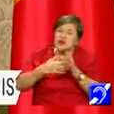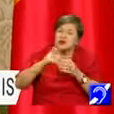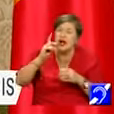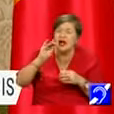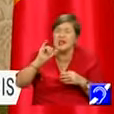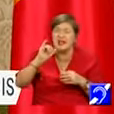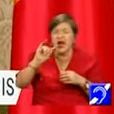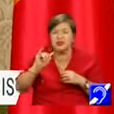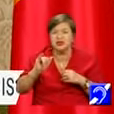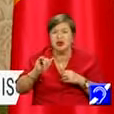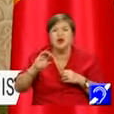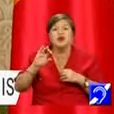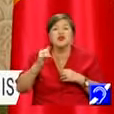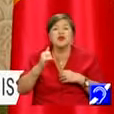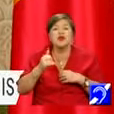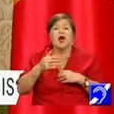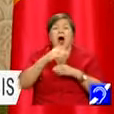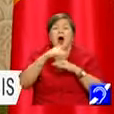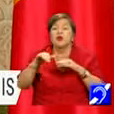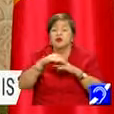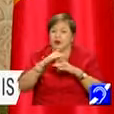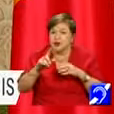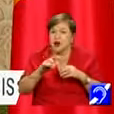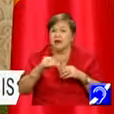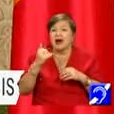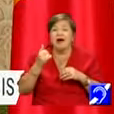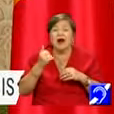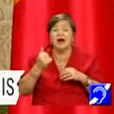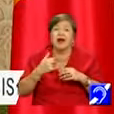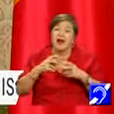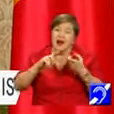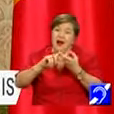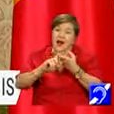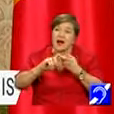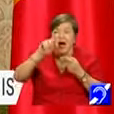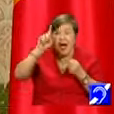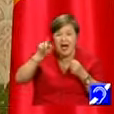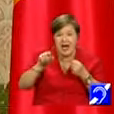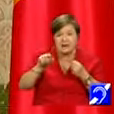cât și de autostrada care va lega estul României de Uniunea Europeană.